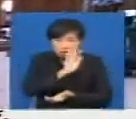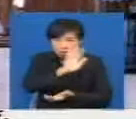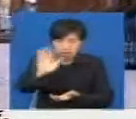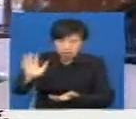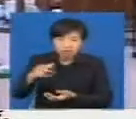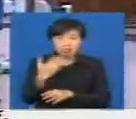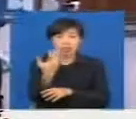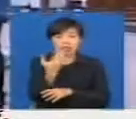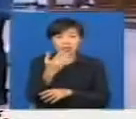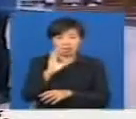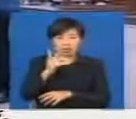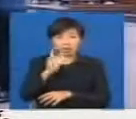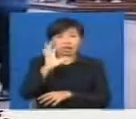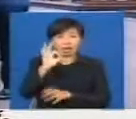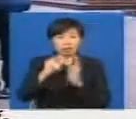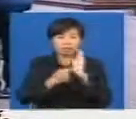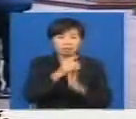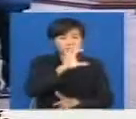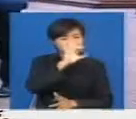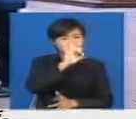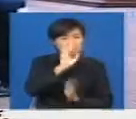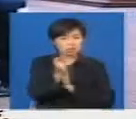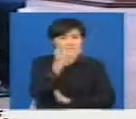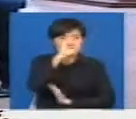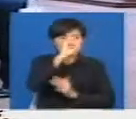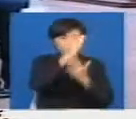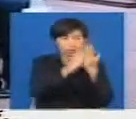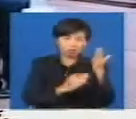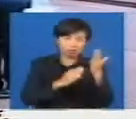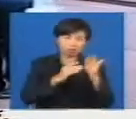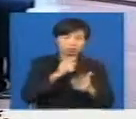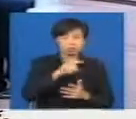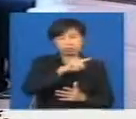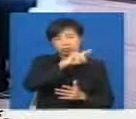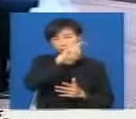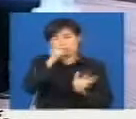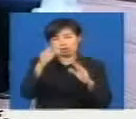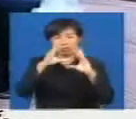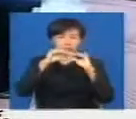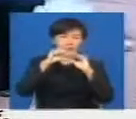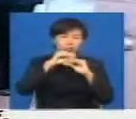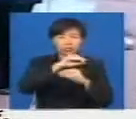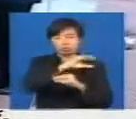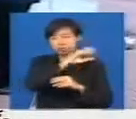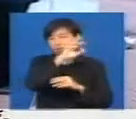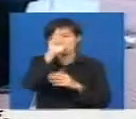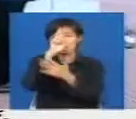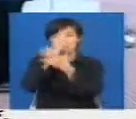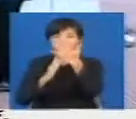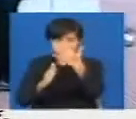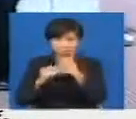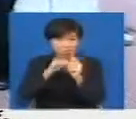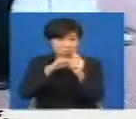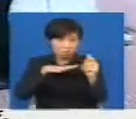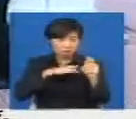ครับตั้งแต่ประมาณ 8:30 ที่ผู้นำมาจนกระทั่งอยู่ในห้องสัมมนาจนถึงเที่ยงครึ่ง ใช่ไหมฮะครบทุกผู้นำทุกค